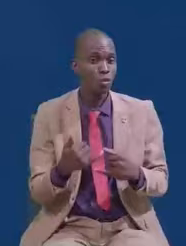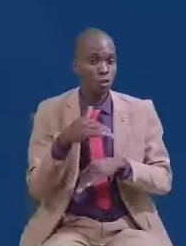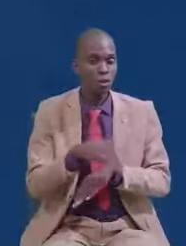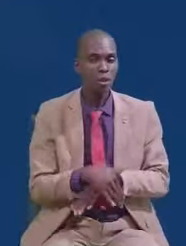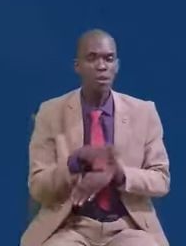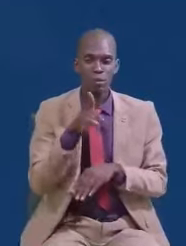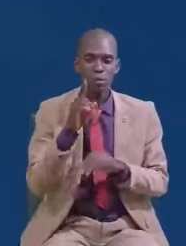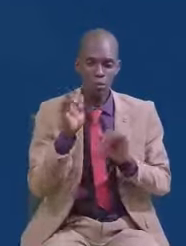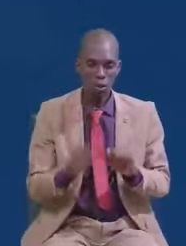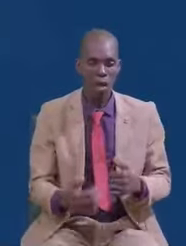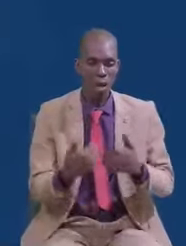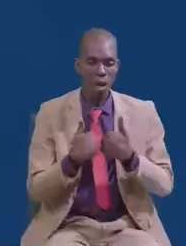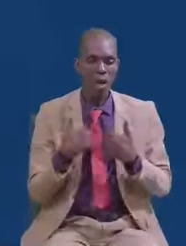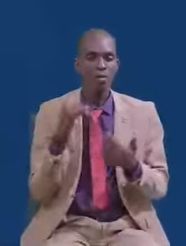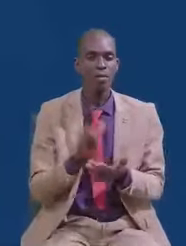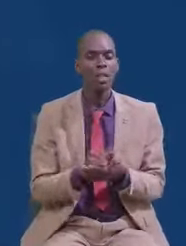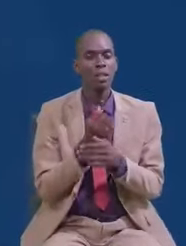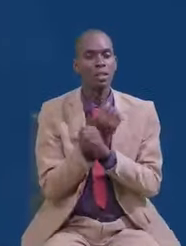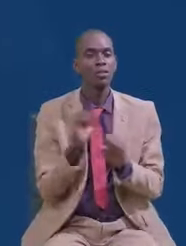rédemption